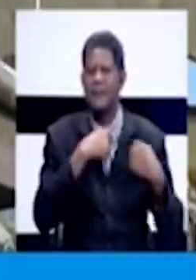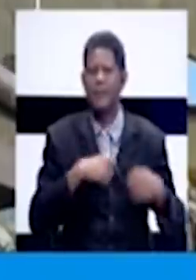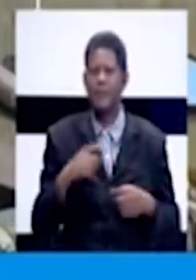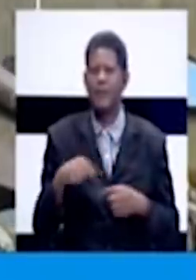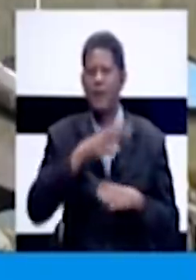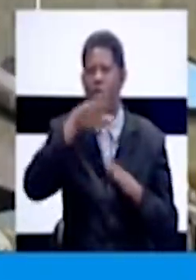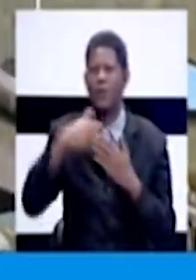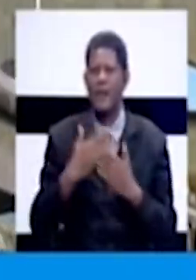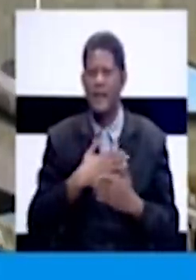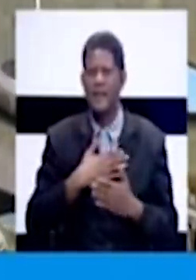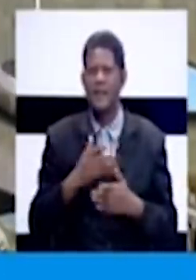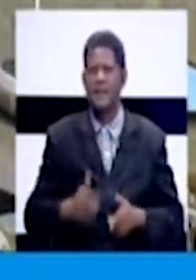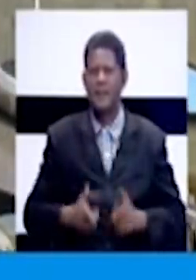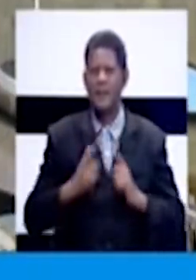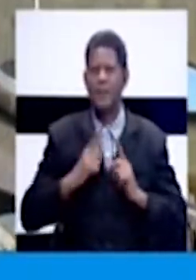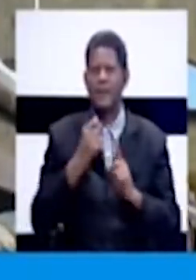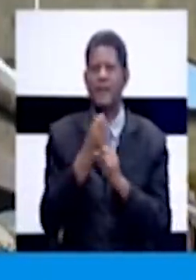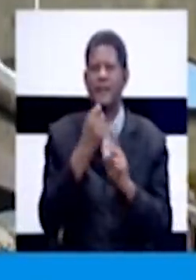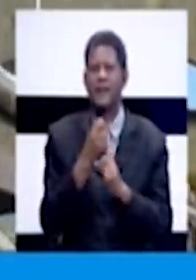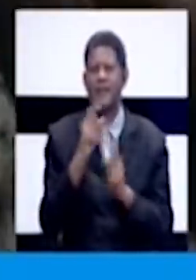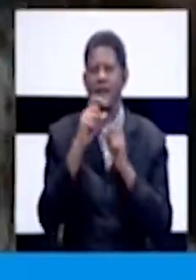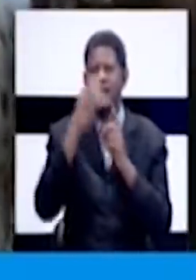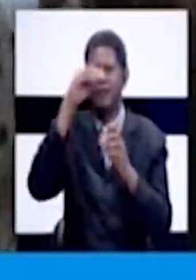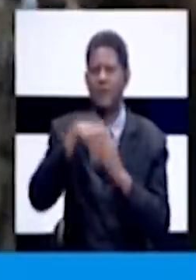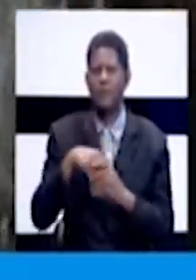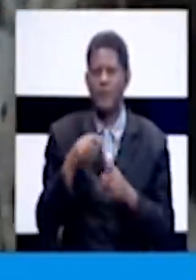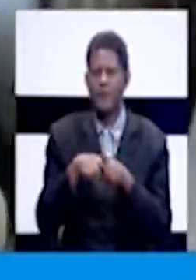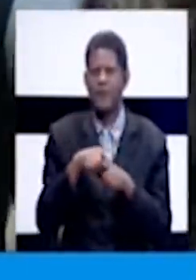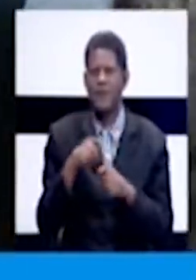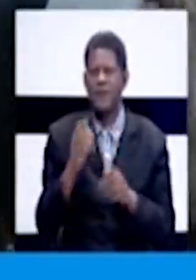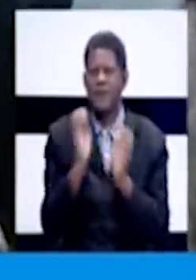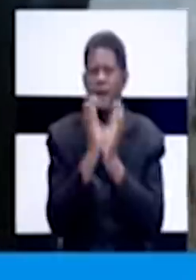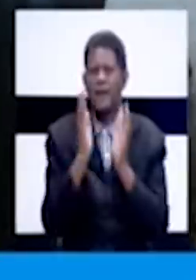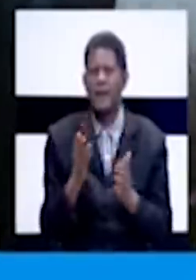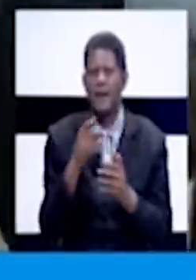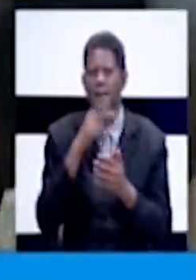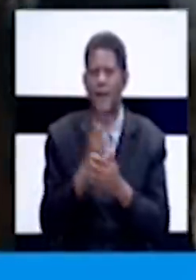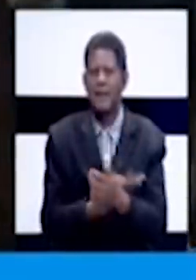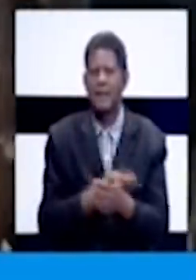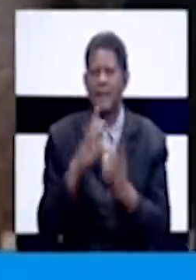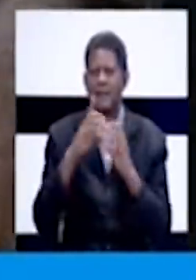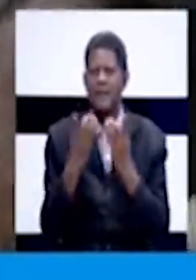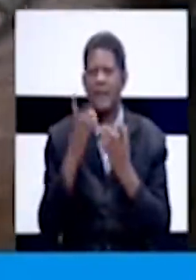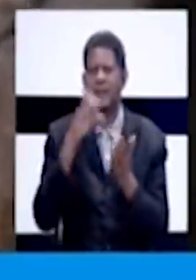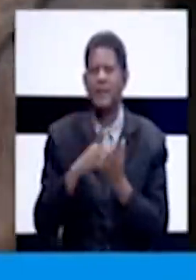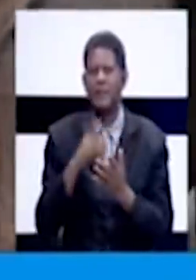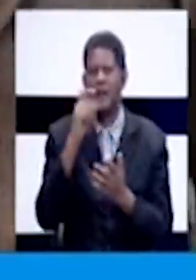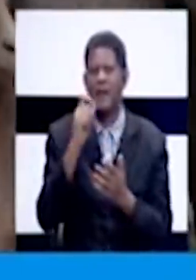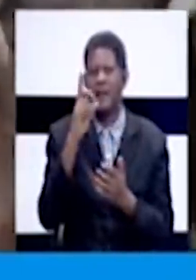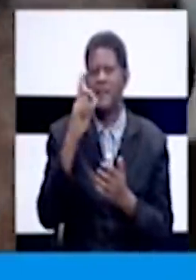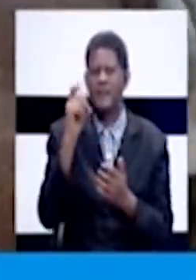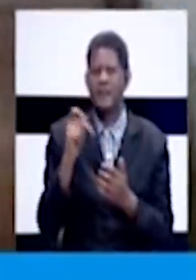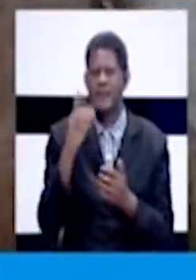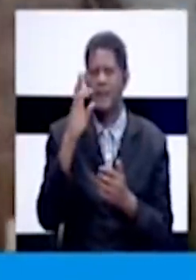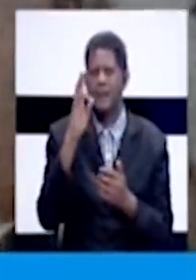كلاتنا كنبر كنك على سن قالنا عطو بتمساسالي نقادو عباقي عكفلكة مو عايدر 17 برز قمتهم